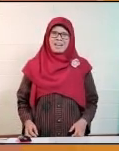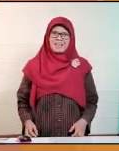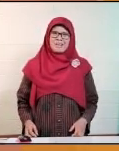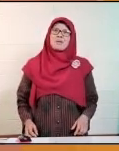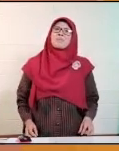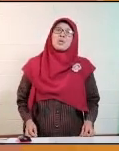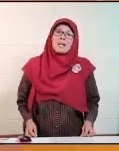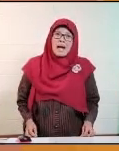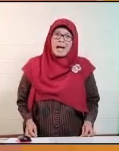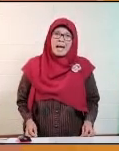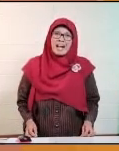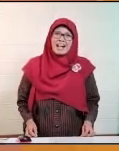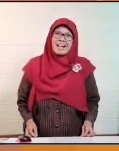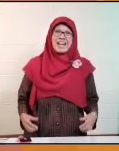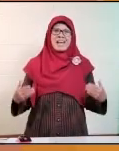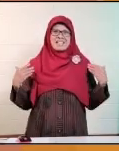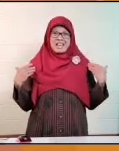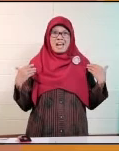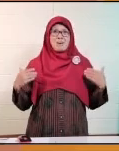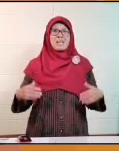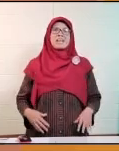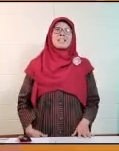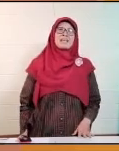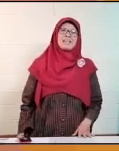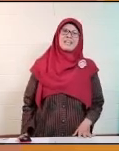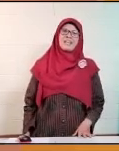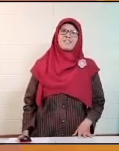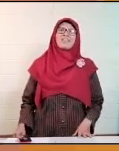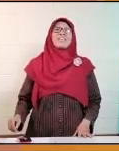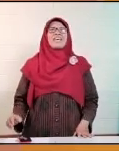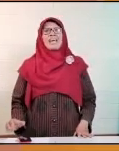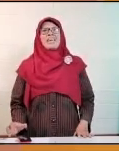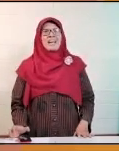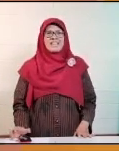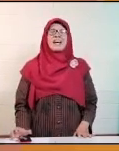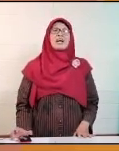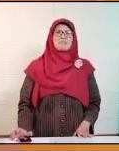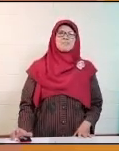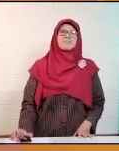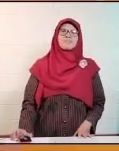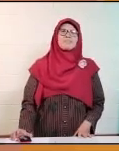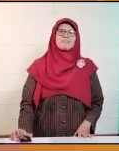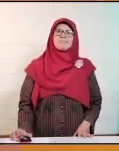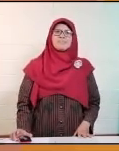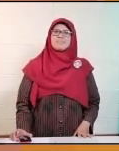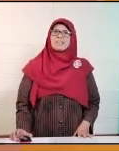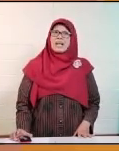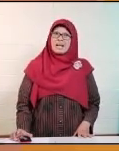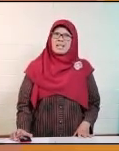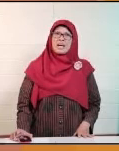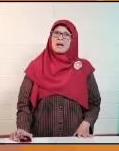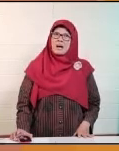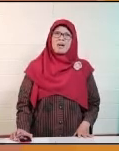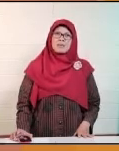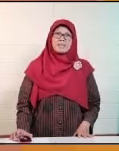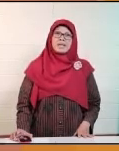penampilan Betulnya cek ya pada diri sendiri oke yang ketiga itu Hai